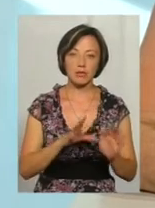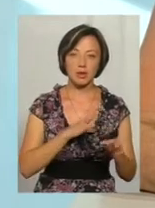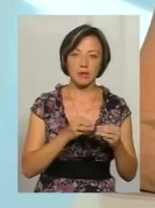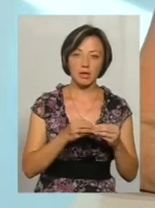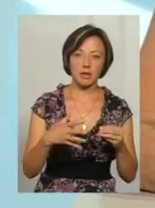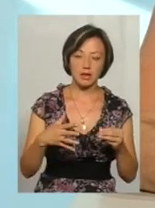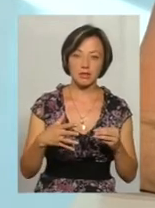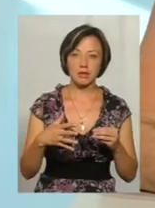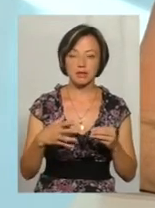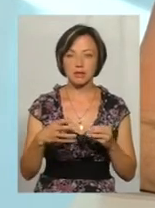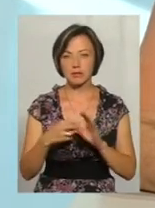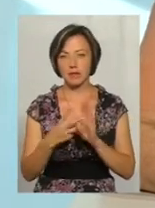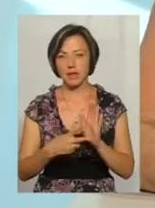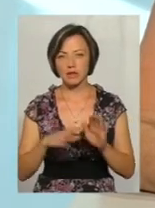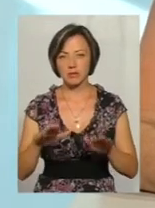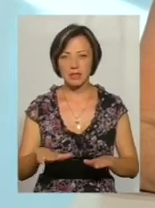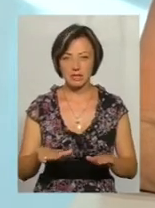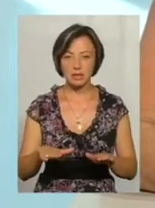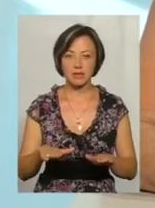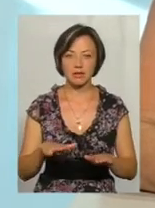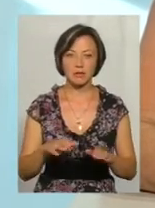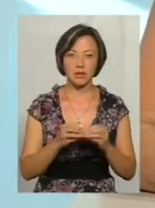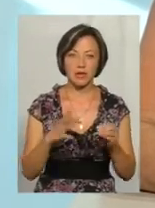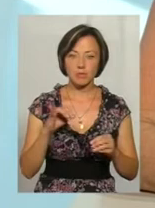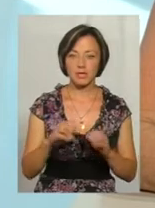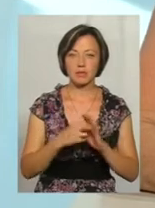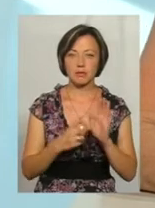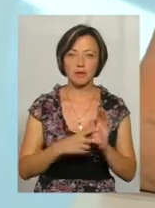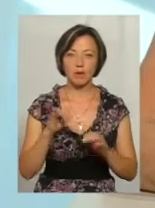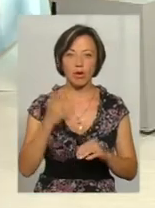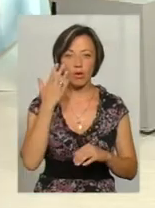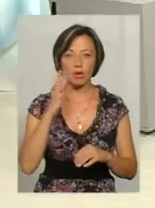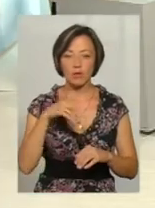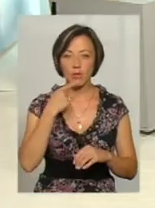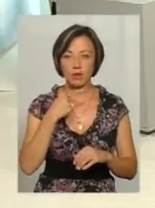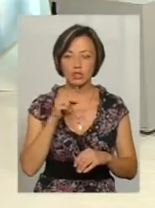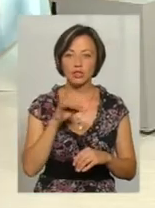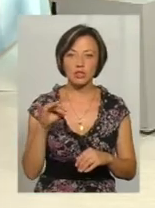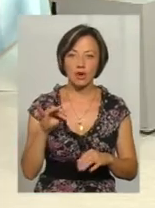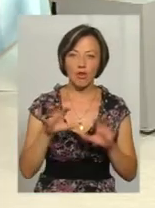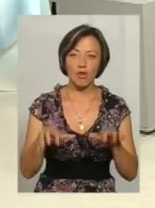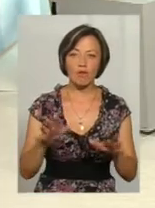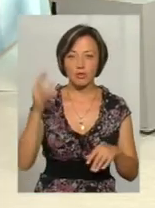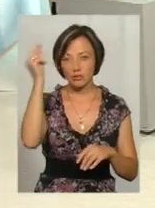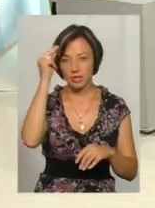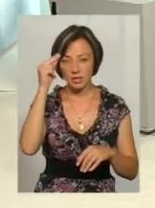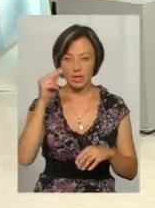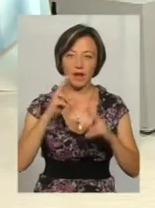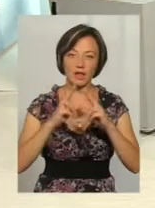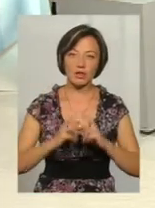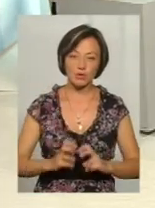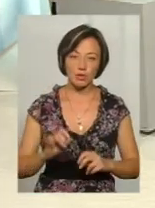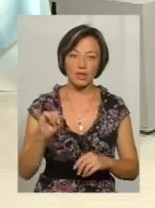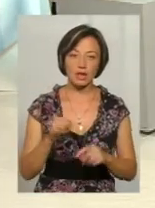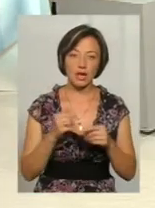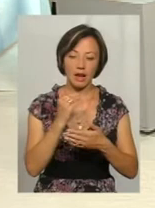і 15-те місце, і 17-те, і 15-те погано, і 17-те погано. І коли ми будемо говорити, Олег, чи Корнійчук буде вчитися, чи він аналізує